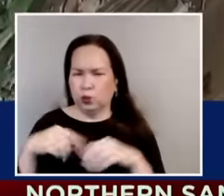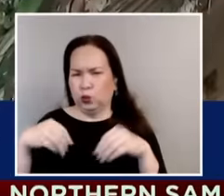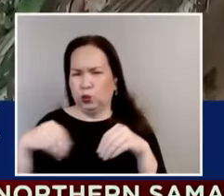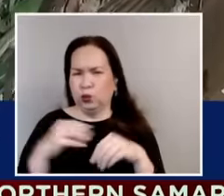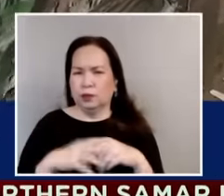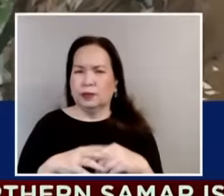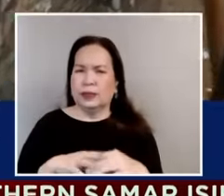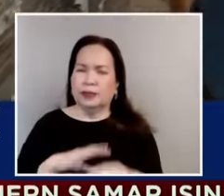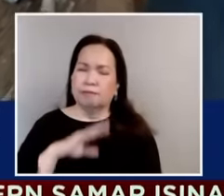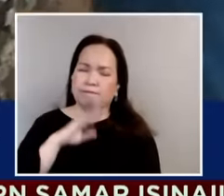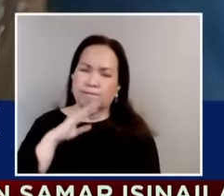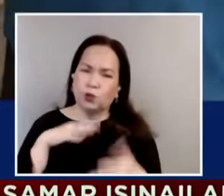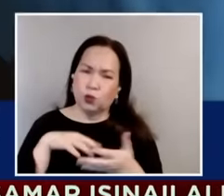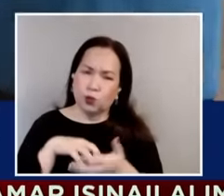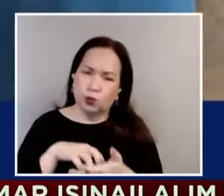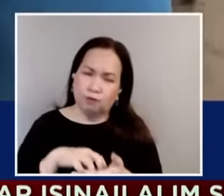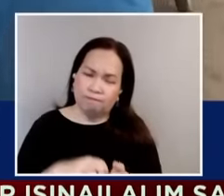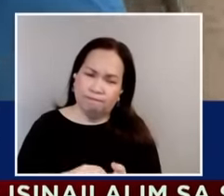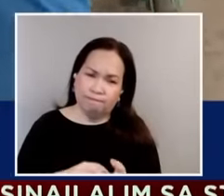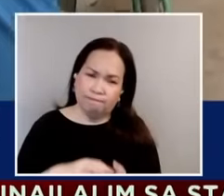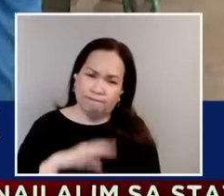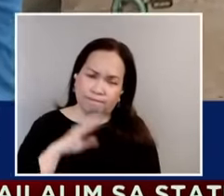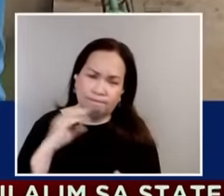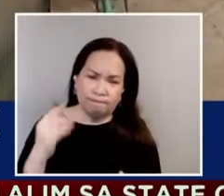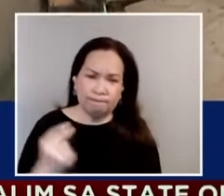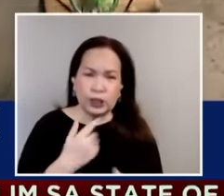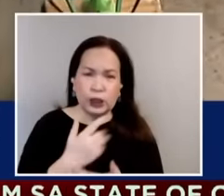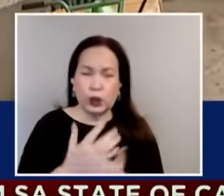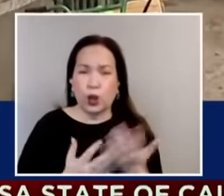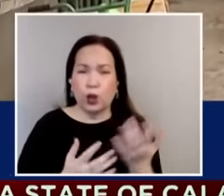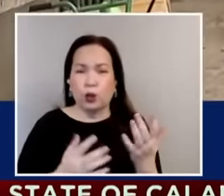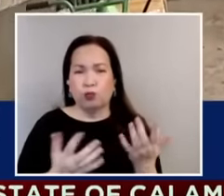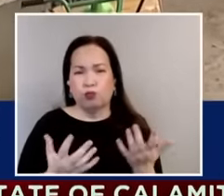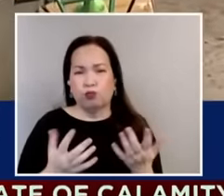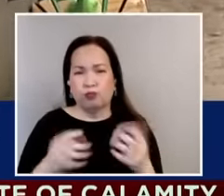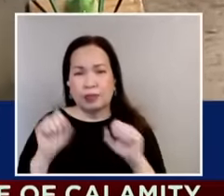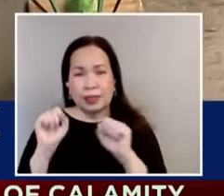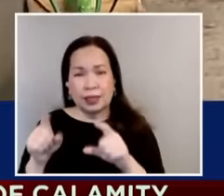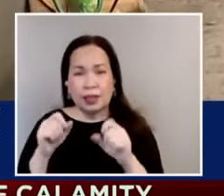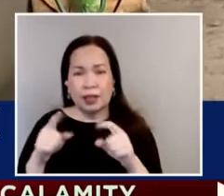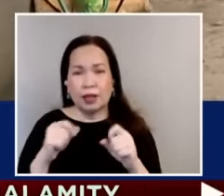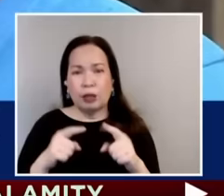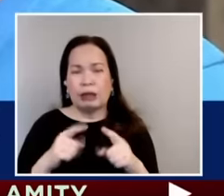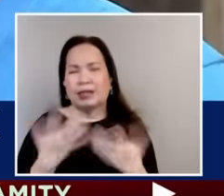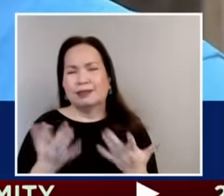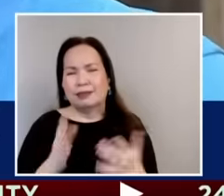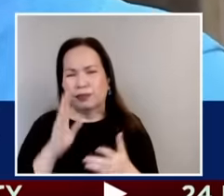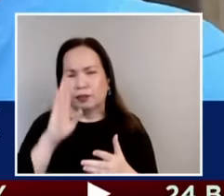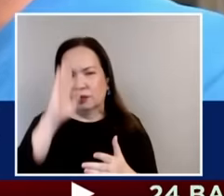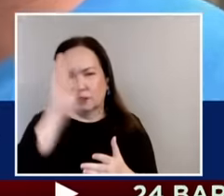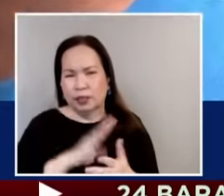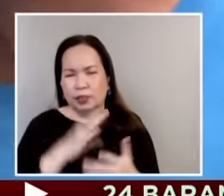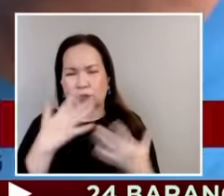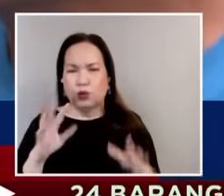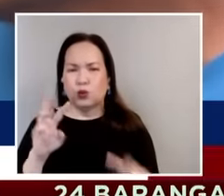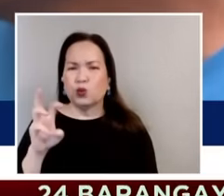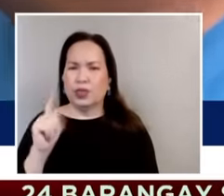maiwasang manghinayang sa ilan nilang paninda na itinapo na lang dahil nalubog sa baha. Nabasa,